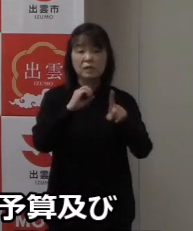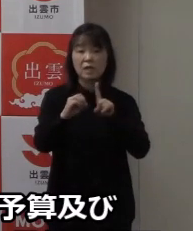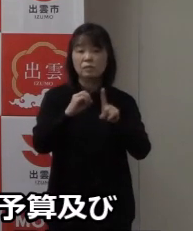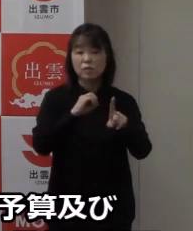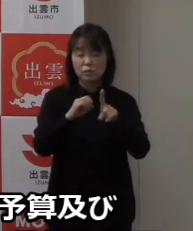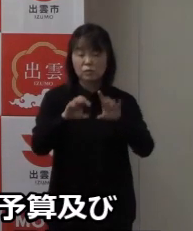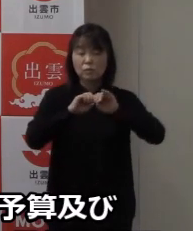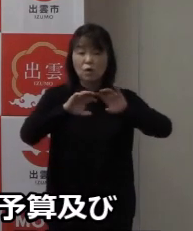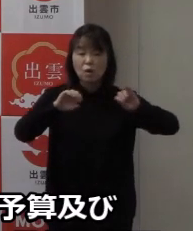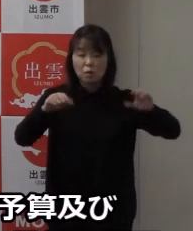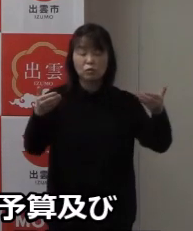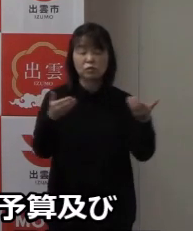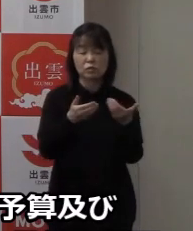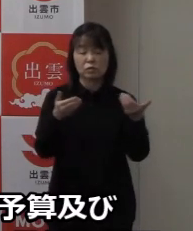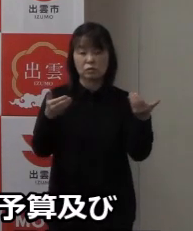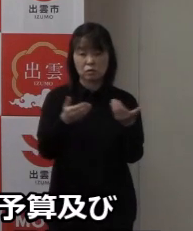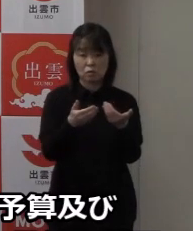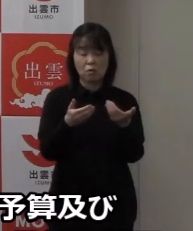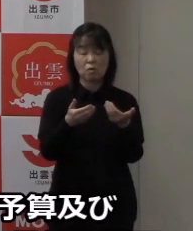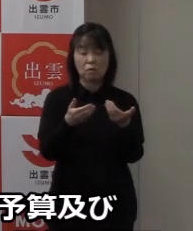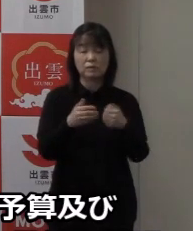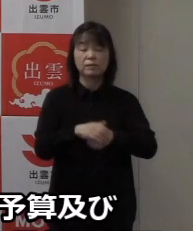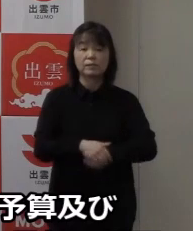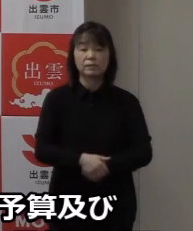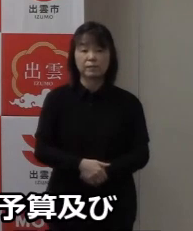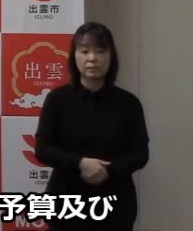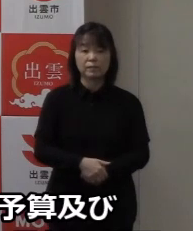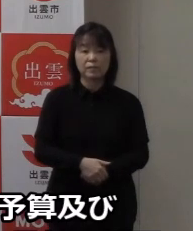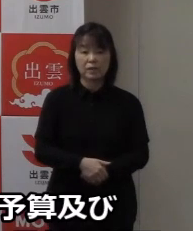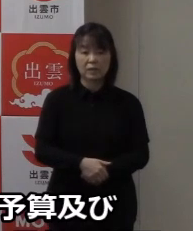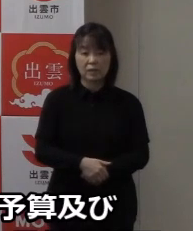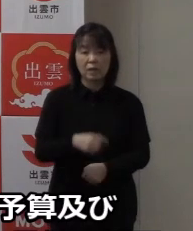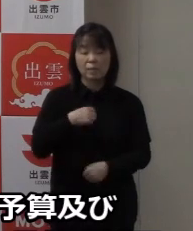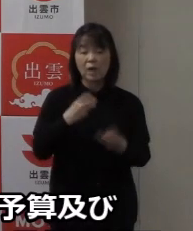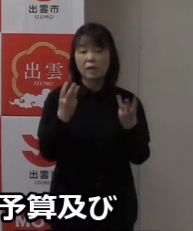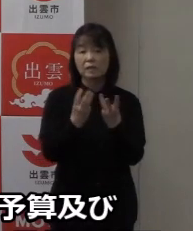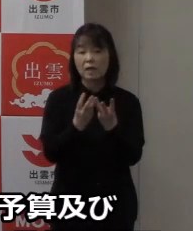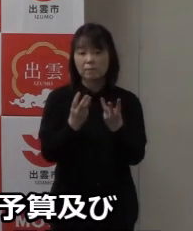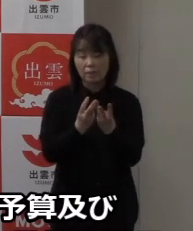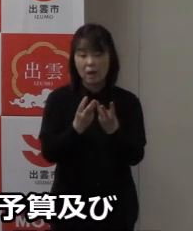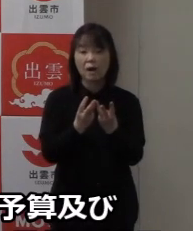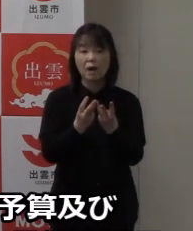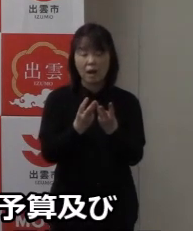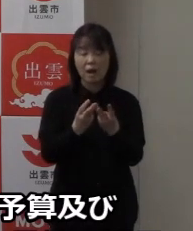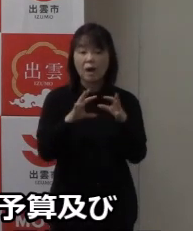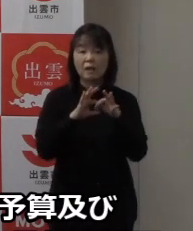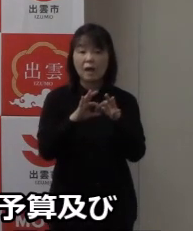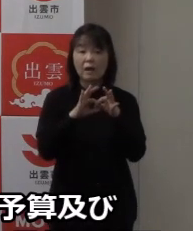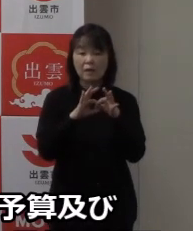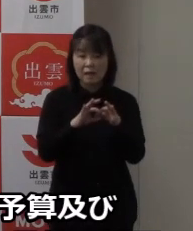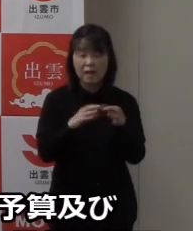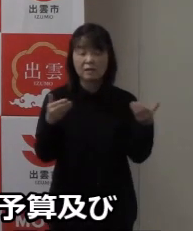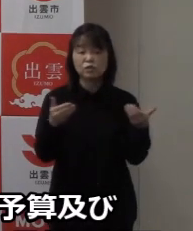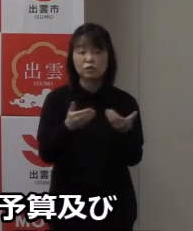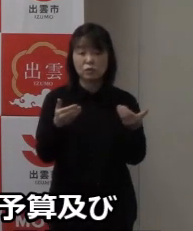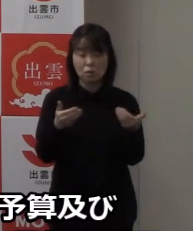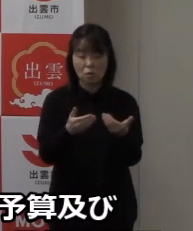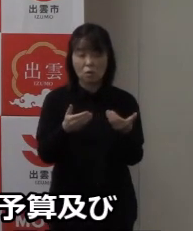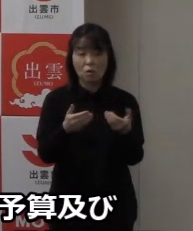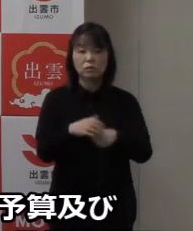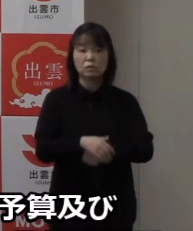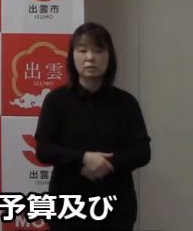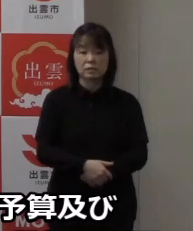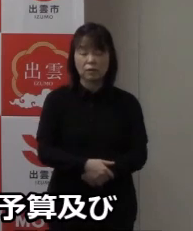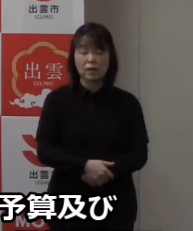業を行ってまいります。またマイナンバー関連事業ということで、マイナンバ